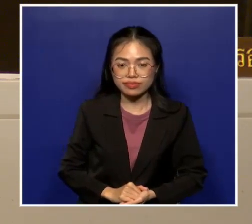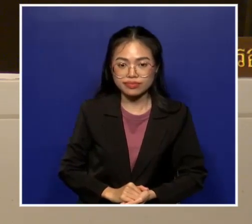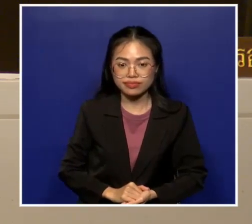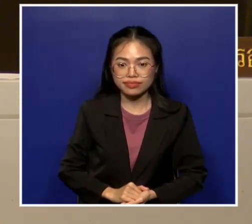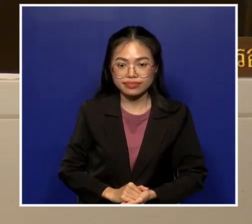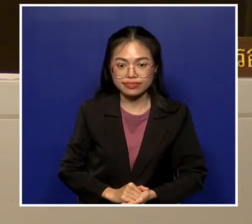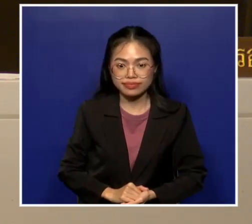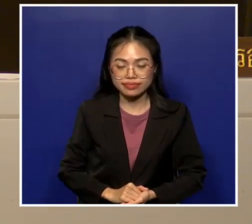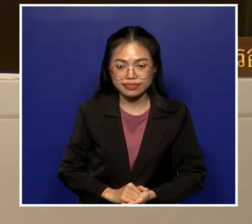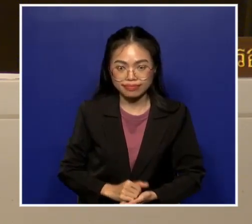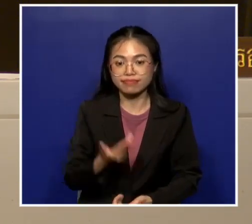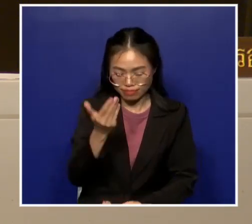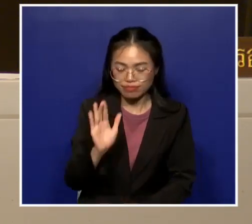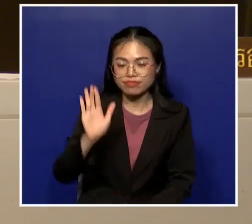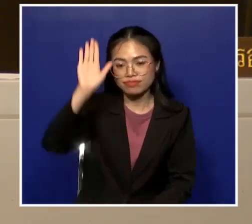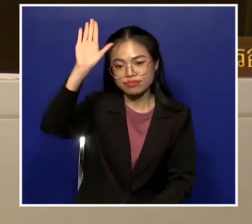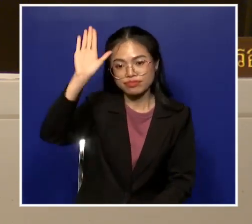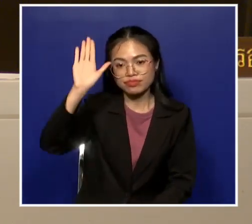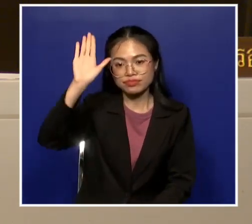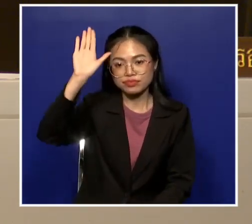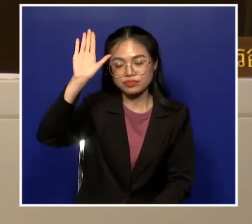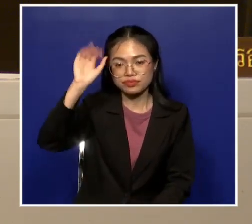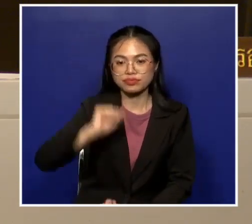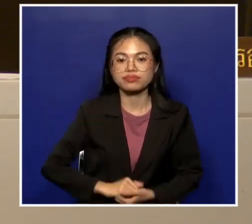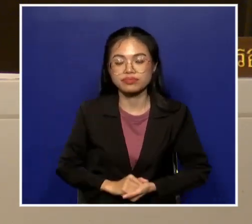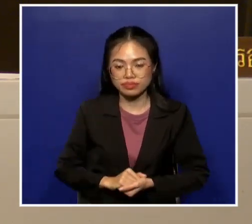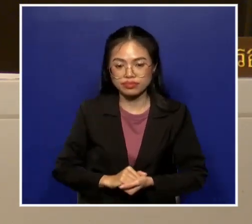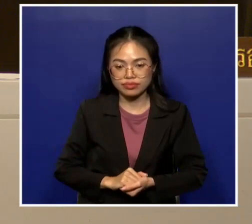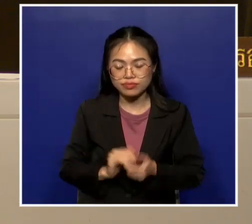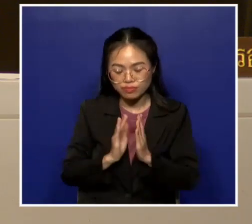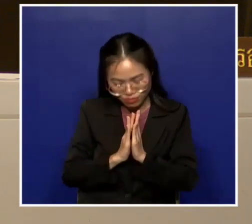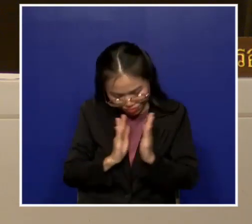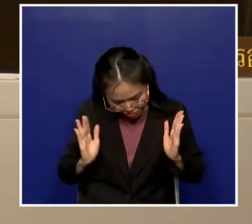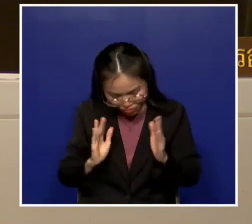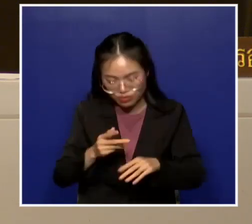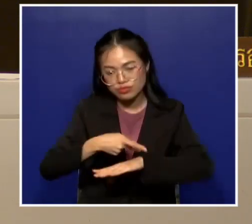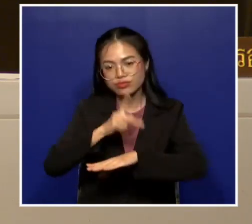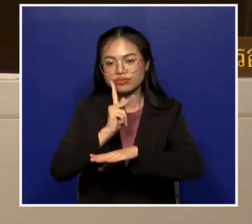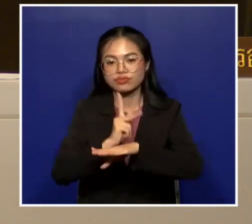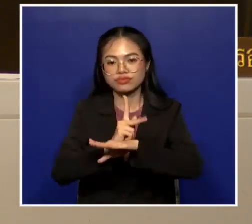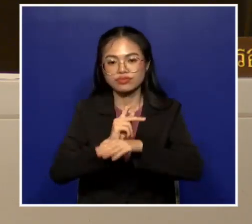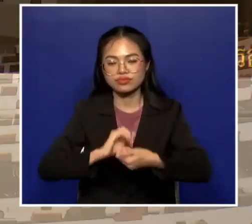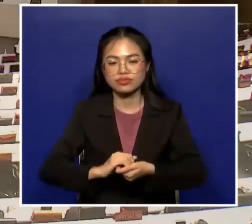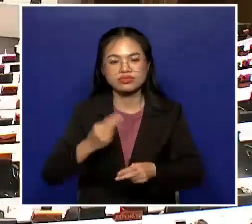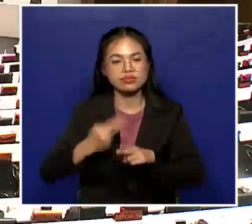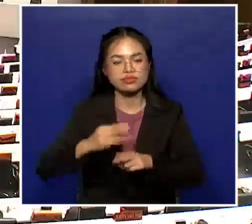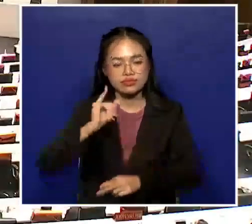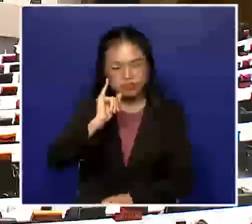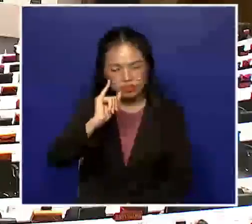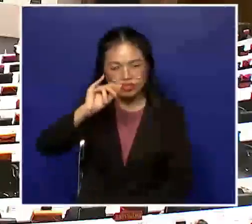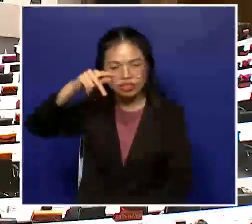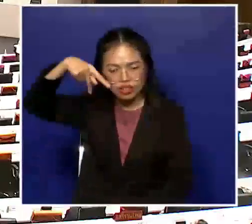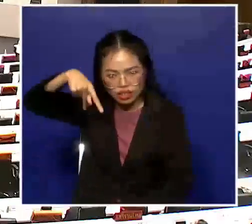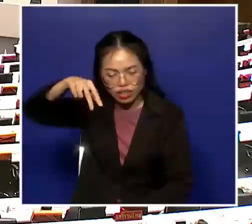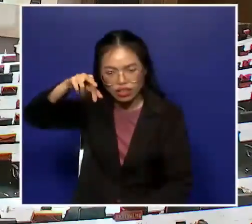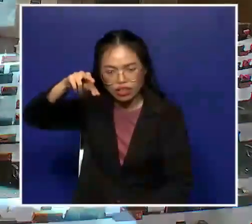อภิป ครับ ประท้วงครับ ขออนุญาตประท้วงครับ เชิญเชิญครับ ครับขอบคุณนะท่านประธานผมไปบูรณ์นิติตะวันสมาชิกสภาผู้แทนราษฎรพรร